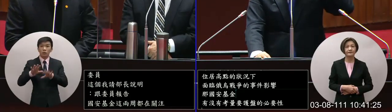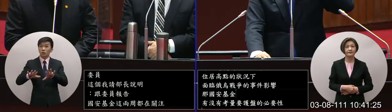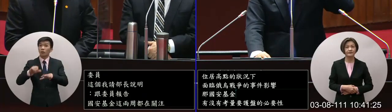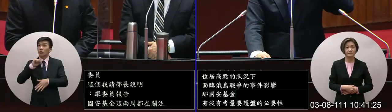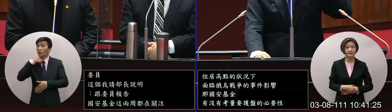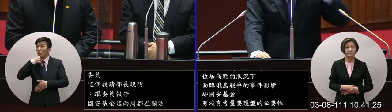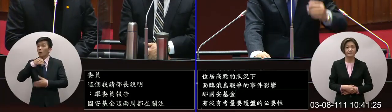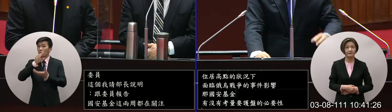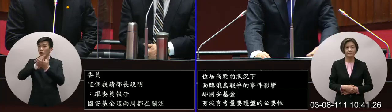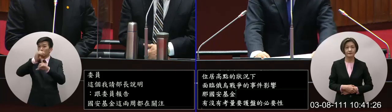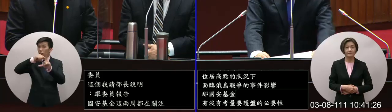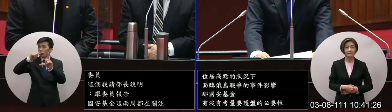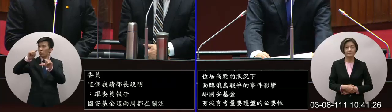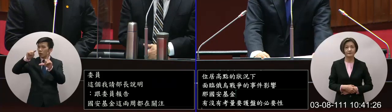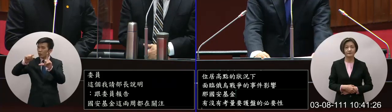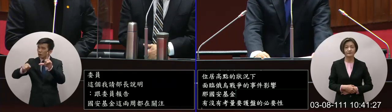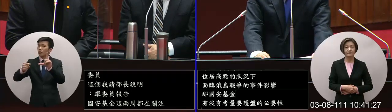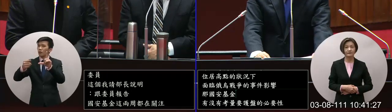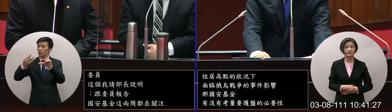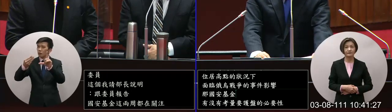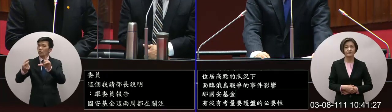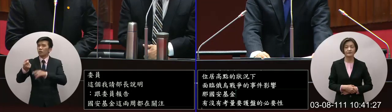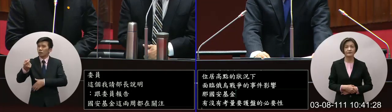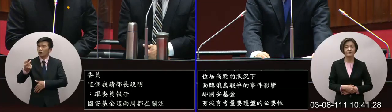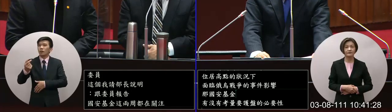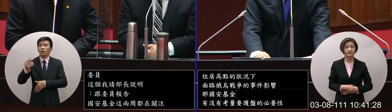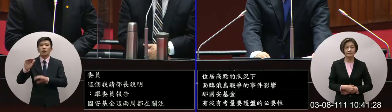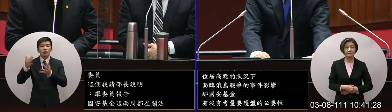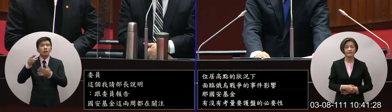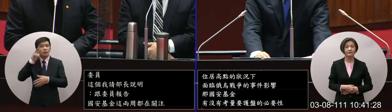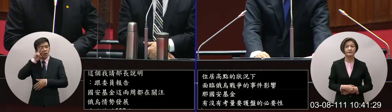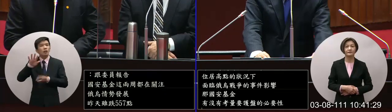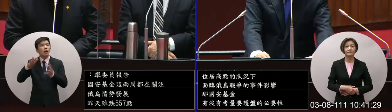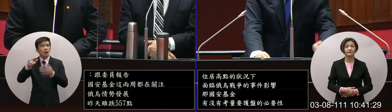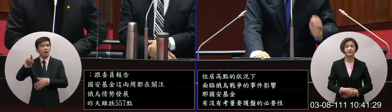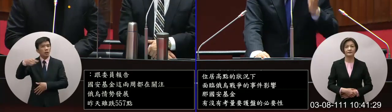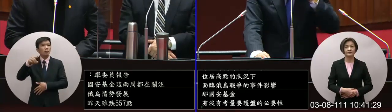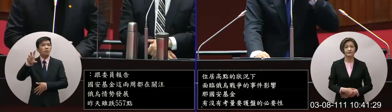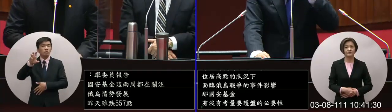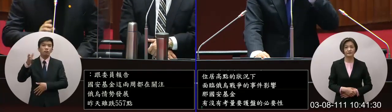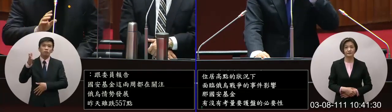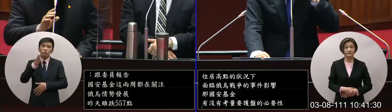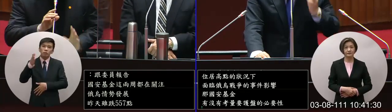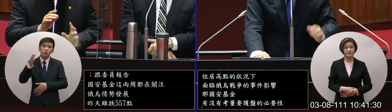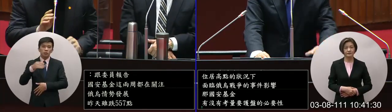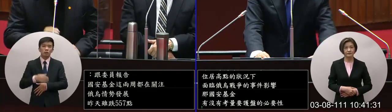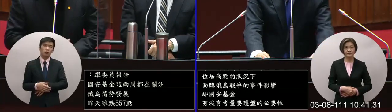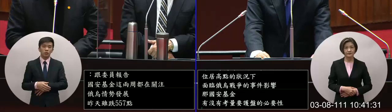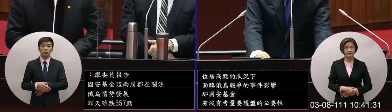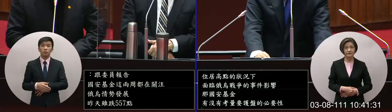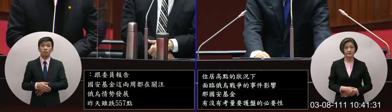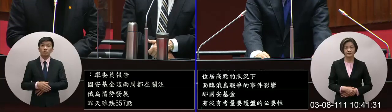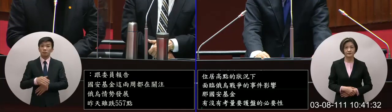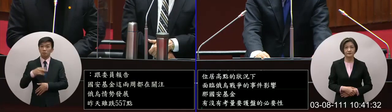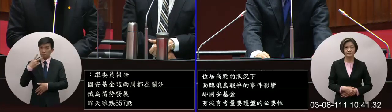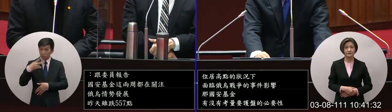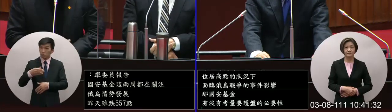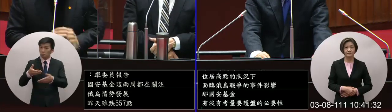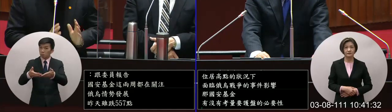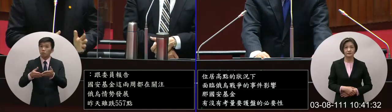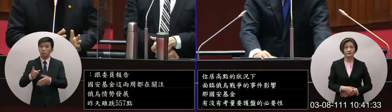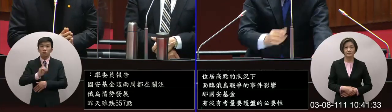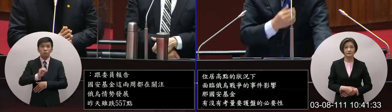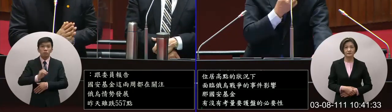湾来讲是相对缩小，刚刚我看了大概是180几点啊，将近这样子哈。那一个很重要的一个地方